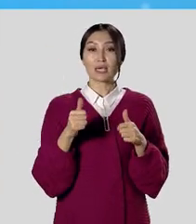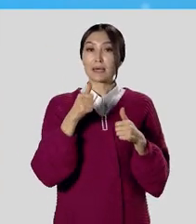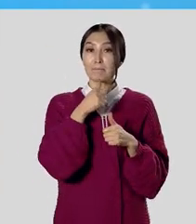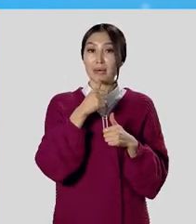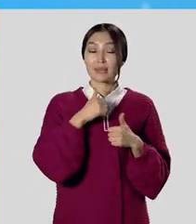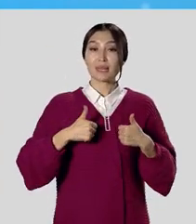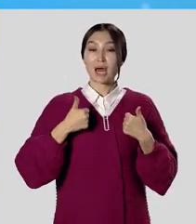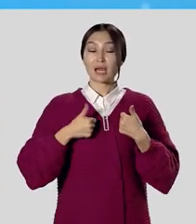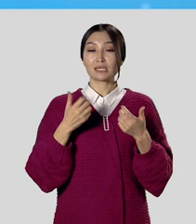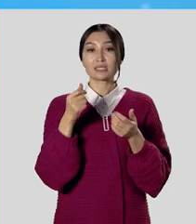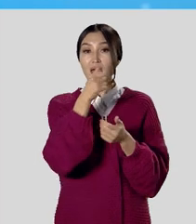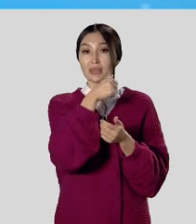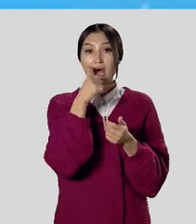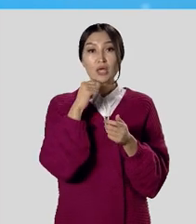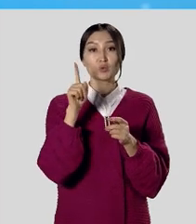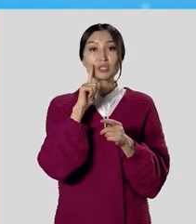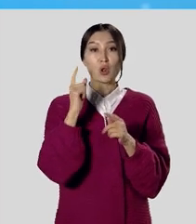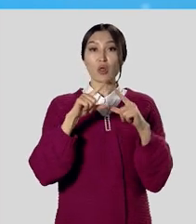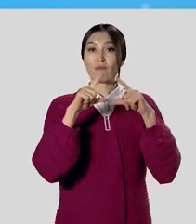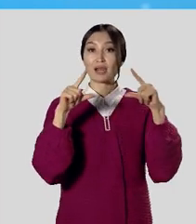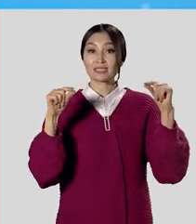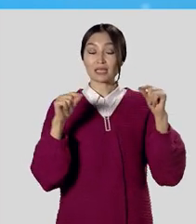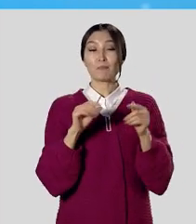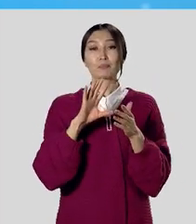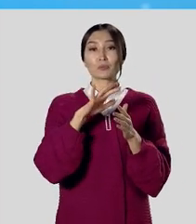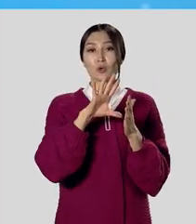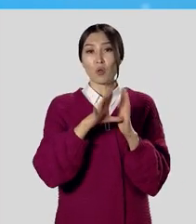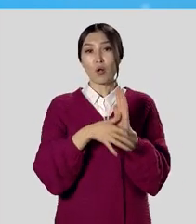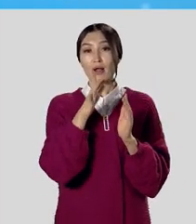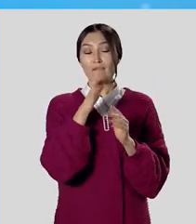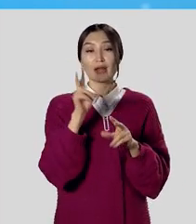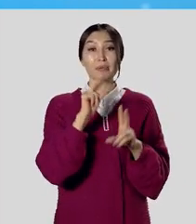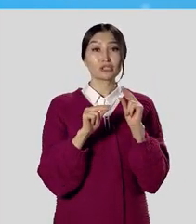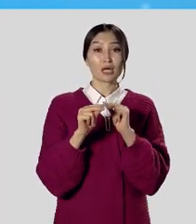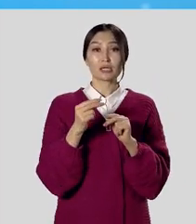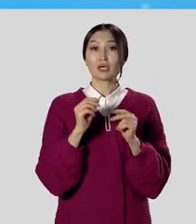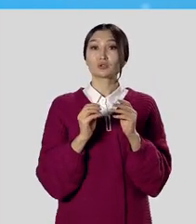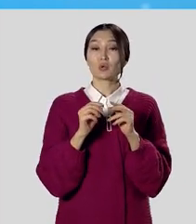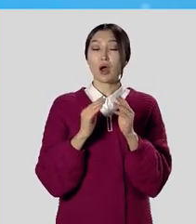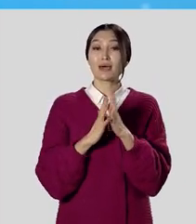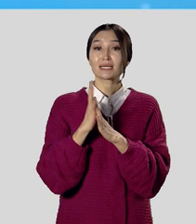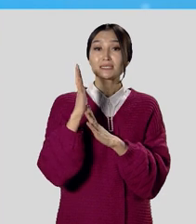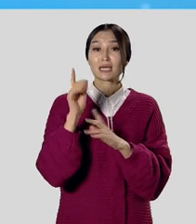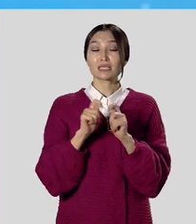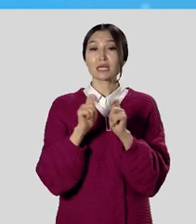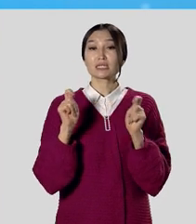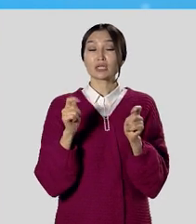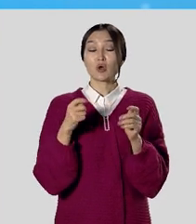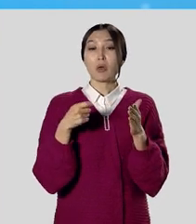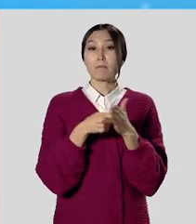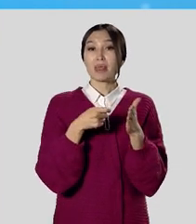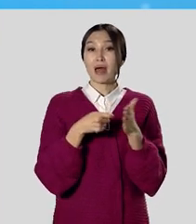пытались разгадать тайну зеленого листа. Долгое время считалось, что растения создают